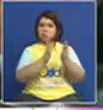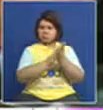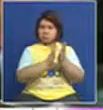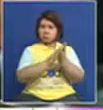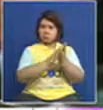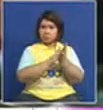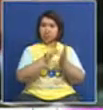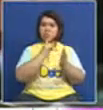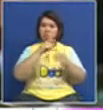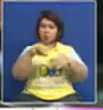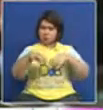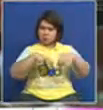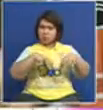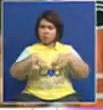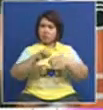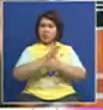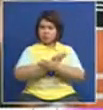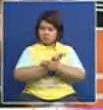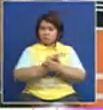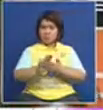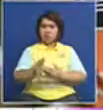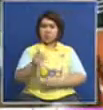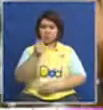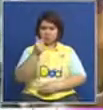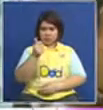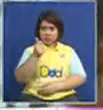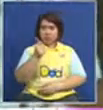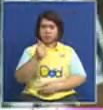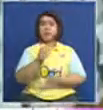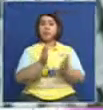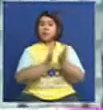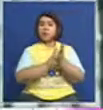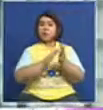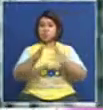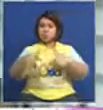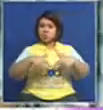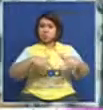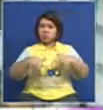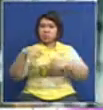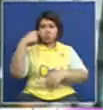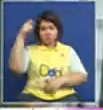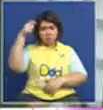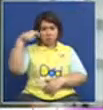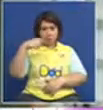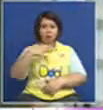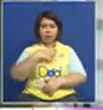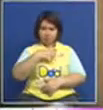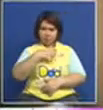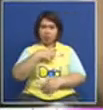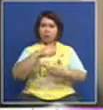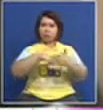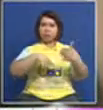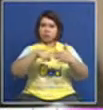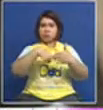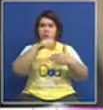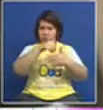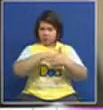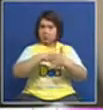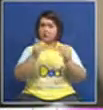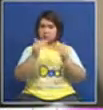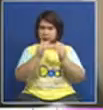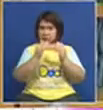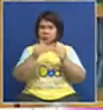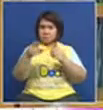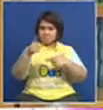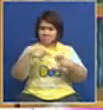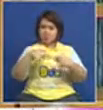สามารถจัดการเลือกตั้งได้อย่างเรียบร้อยและชื่นชมชาวเมียนมาที่ตื่นตัวกับการเลือกตั้งโดยออกมาใช้สิทธิ์กันมากถึง80%